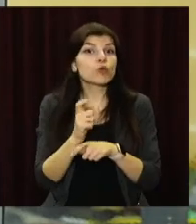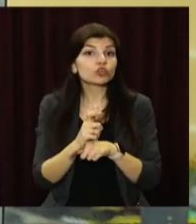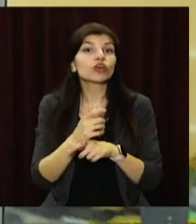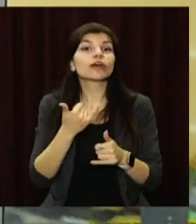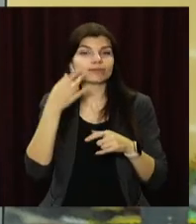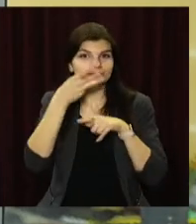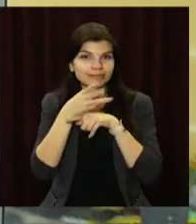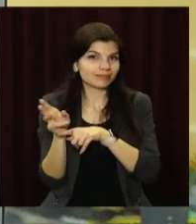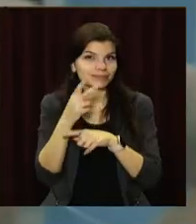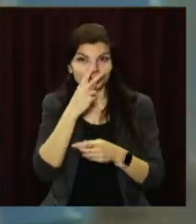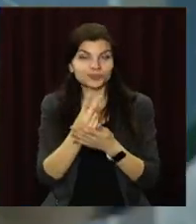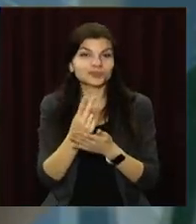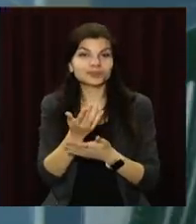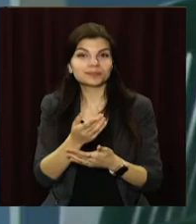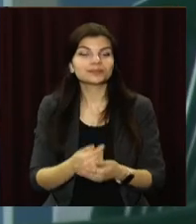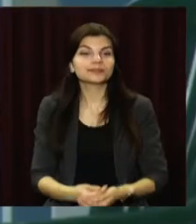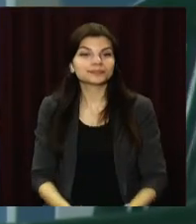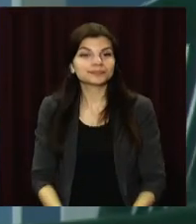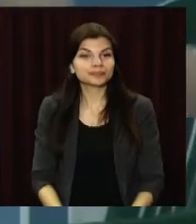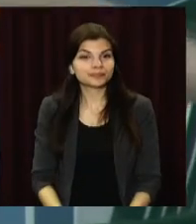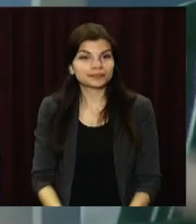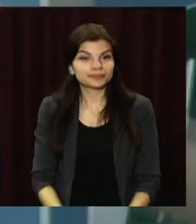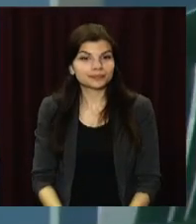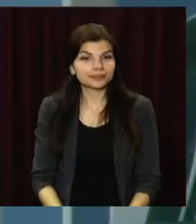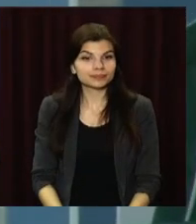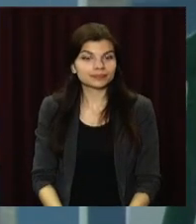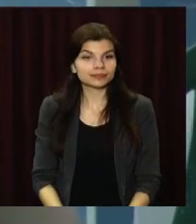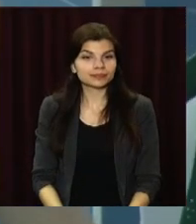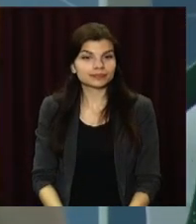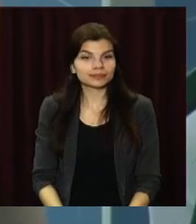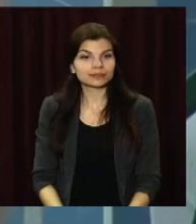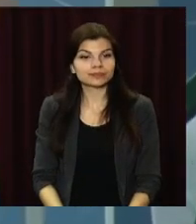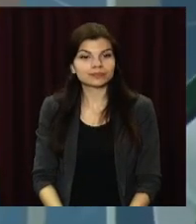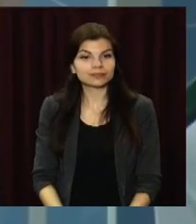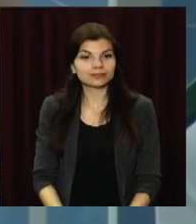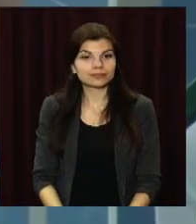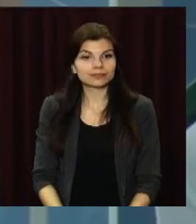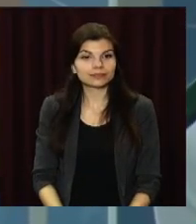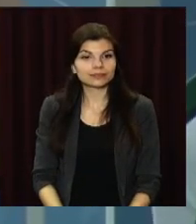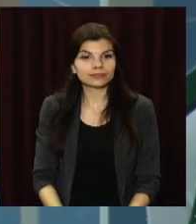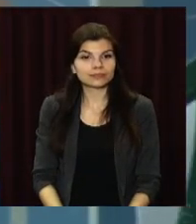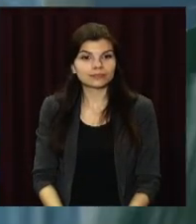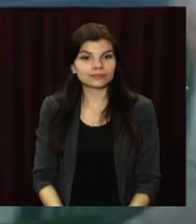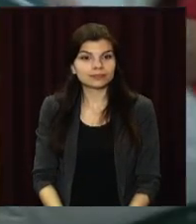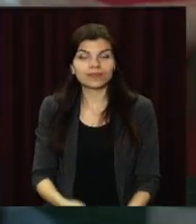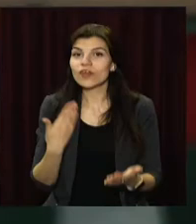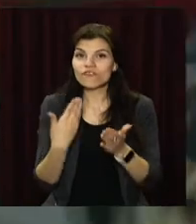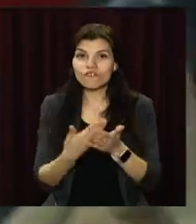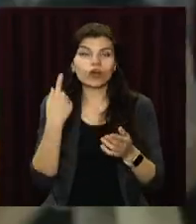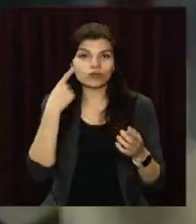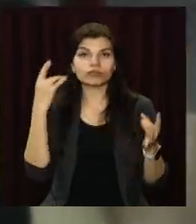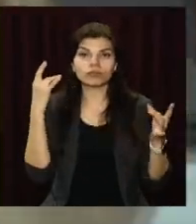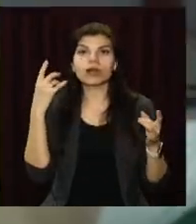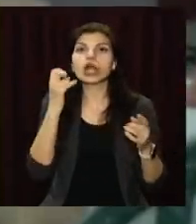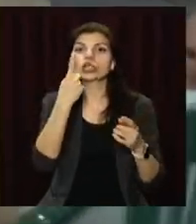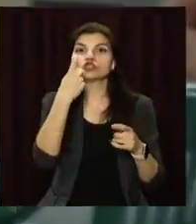нашого В'ячеслава Куліша. Line 4. Ісаєва Каміла, Україна. Ось лунає старт фіналу на 100